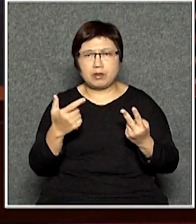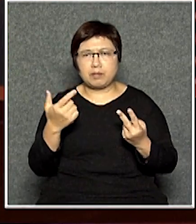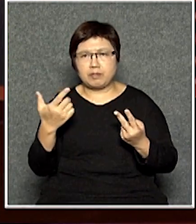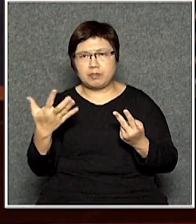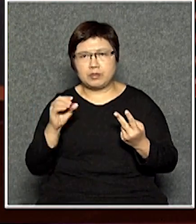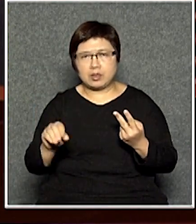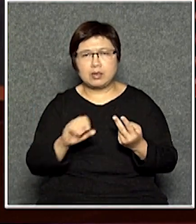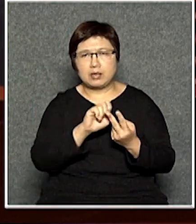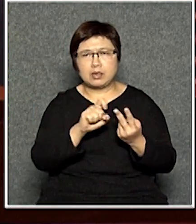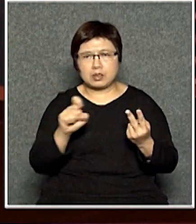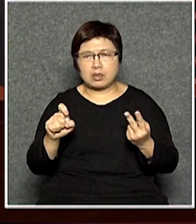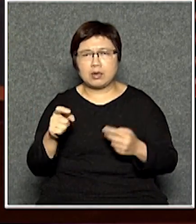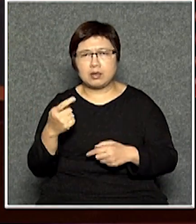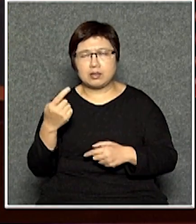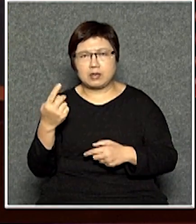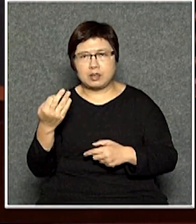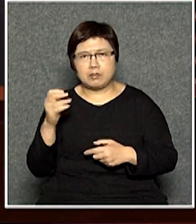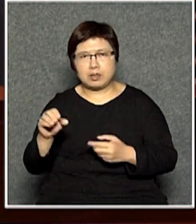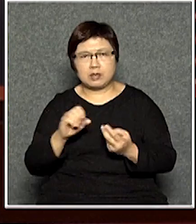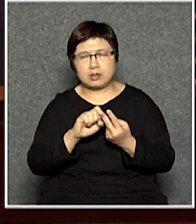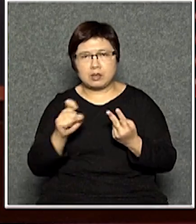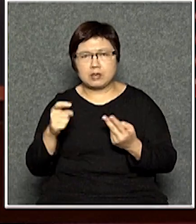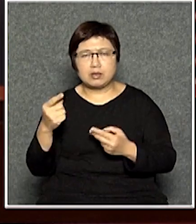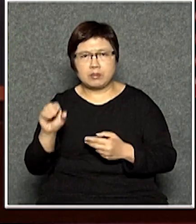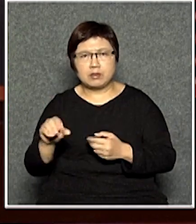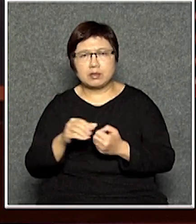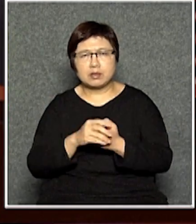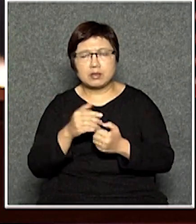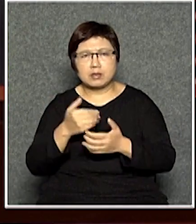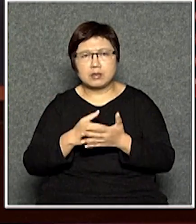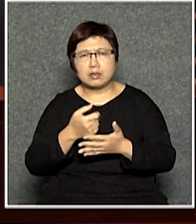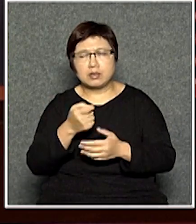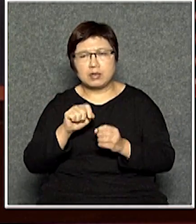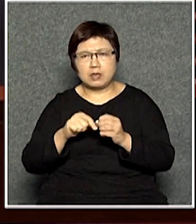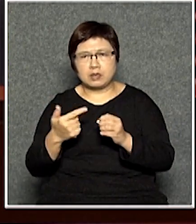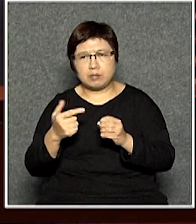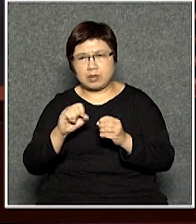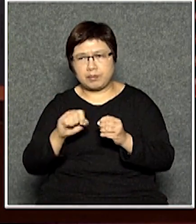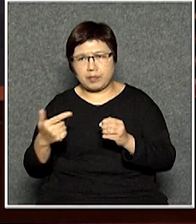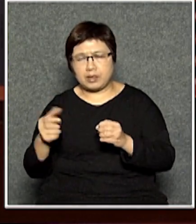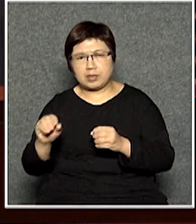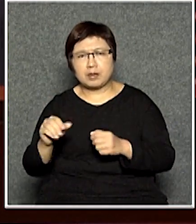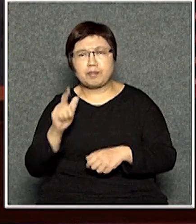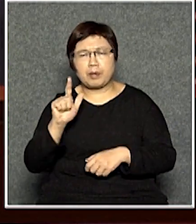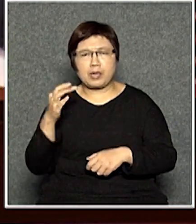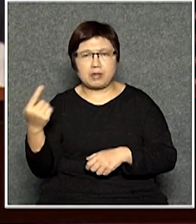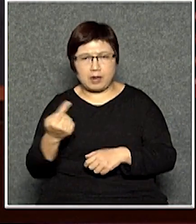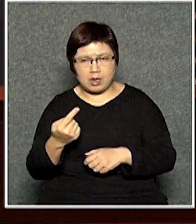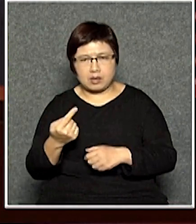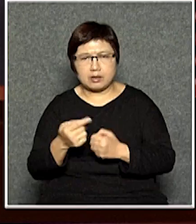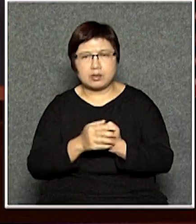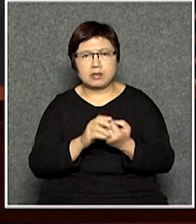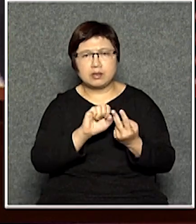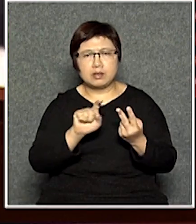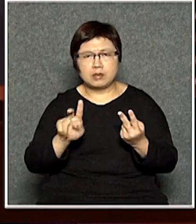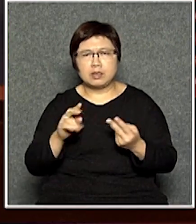年3億，2010年5億，2011年只不過說少一點，0.08億，即是說800多萬，2012年4